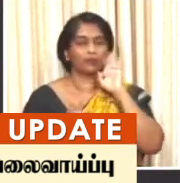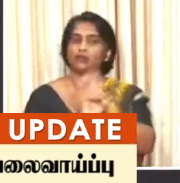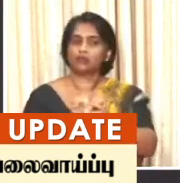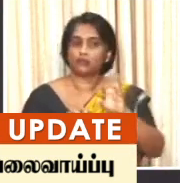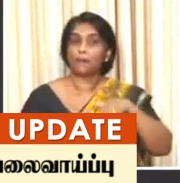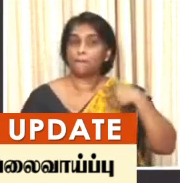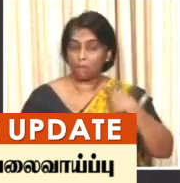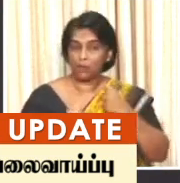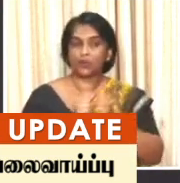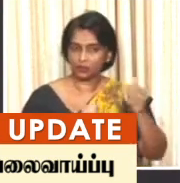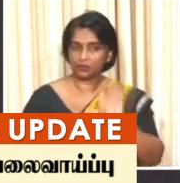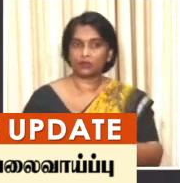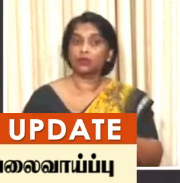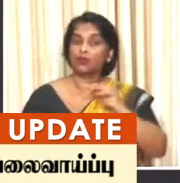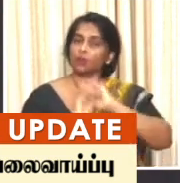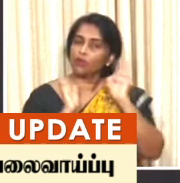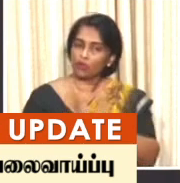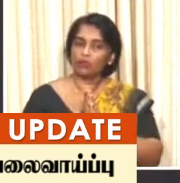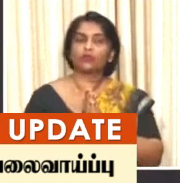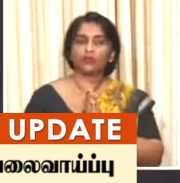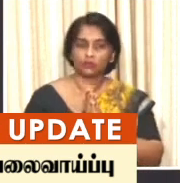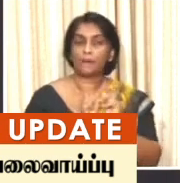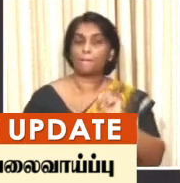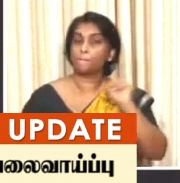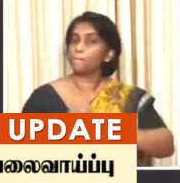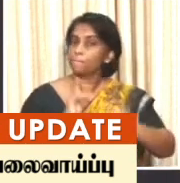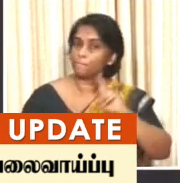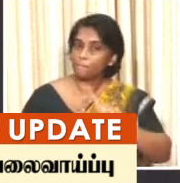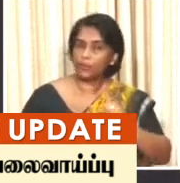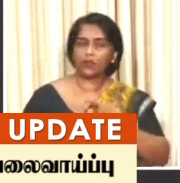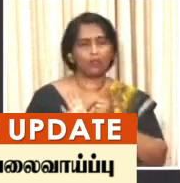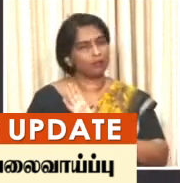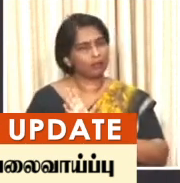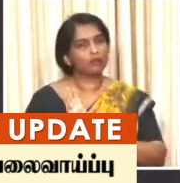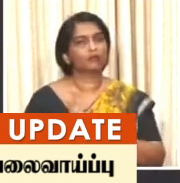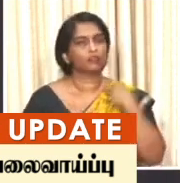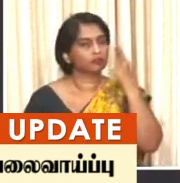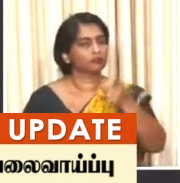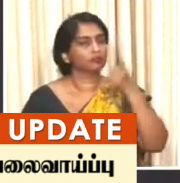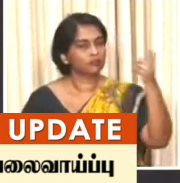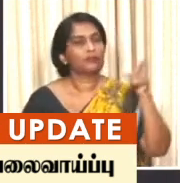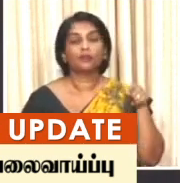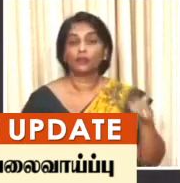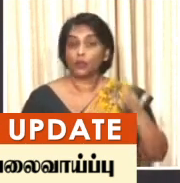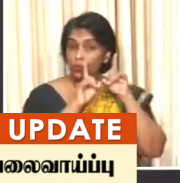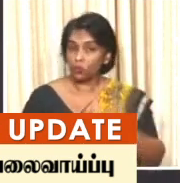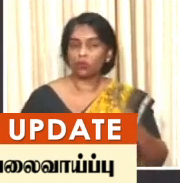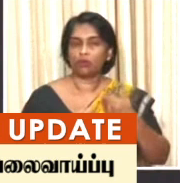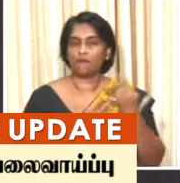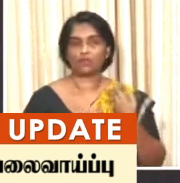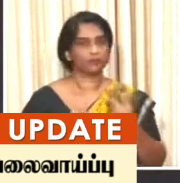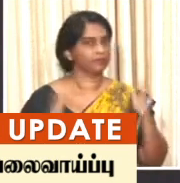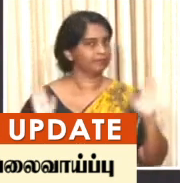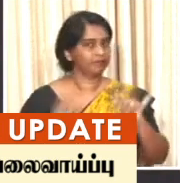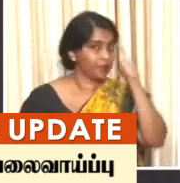කරනවා. ප්‍රධාන ධාරාවේ මාධ්‍ය හරහා. මේ හැම එකක් හරහාම මේ පාර්ලිමේන්තුවේ හැම වතාවකදීම යන තැන අපි කියනවා මෙහෙම ගියොත් අපි වග කියන්නේ